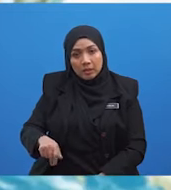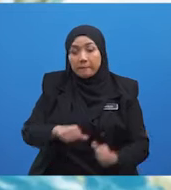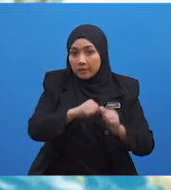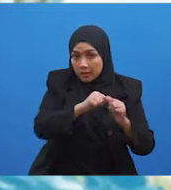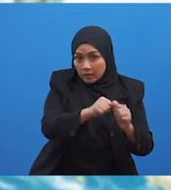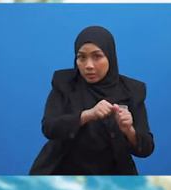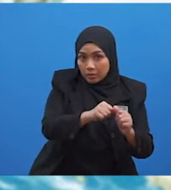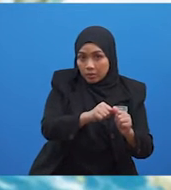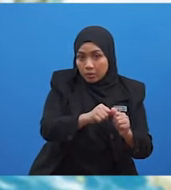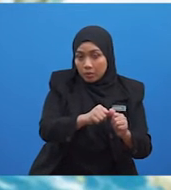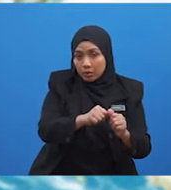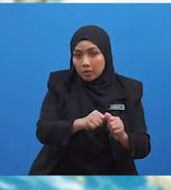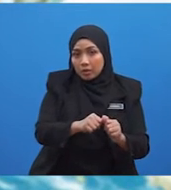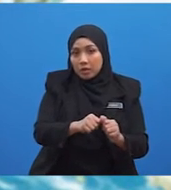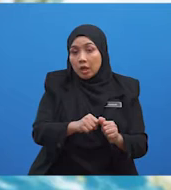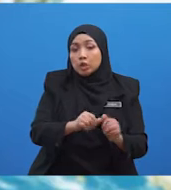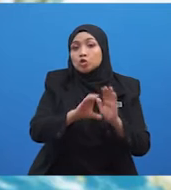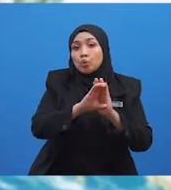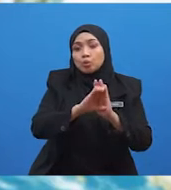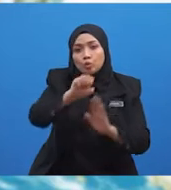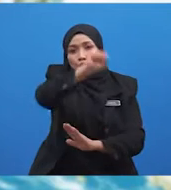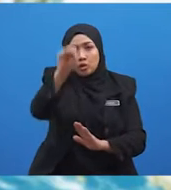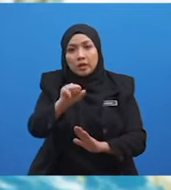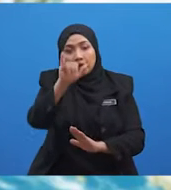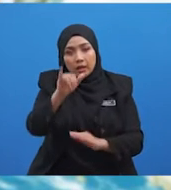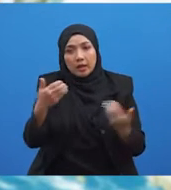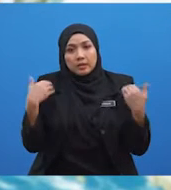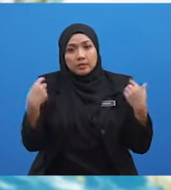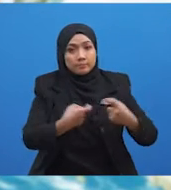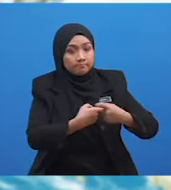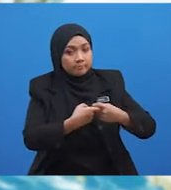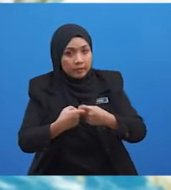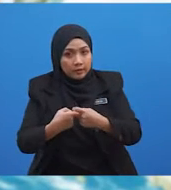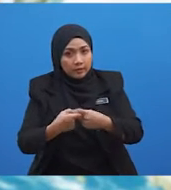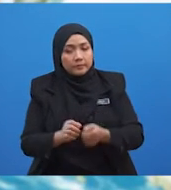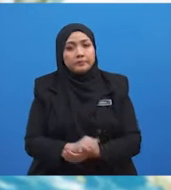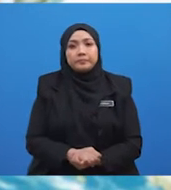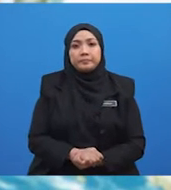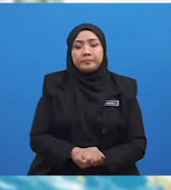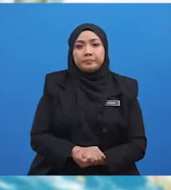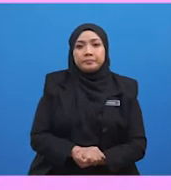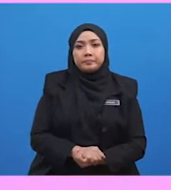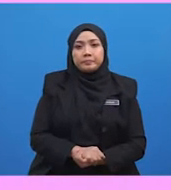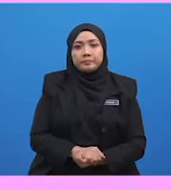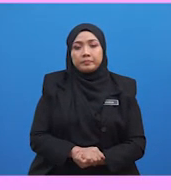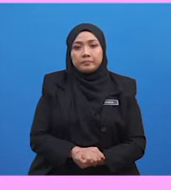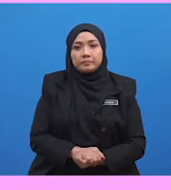Para pelajar, berikut ialah contoh soalan yang berkaitan.